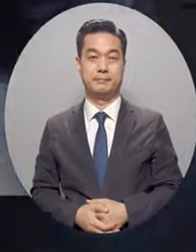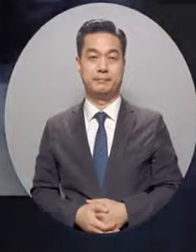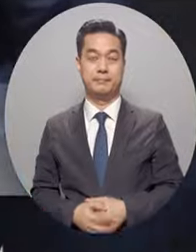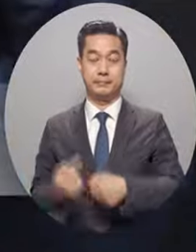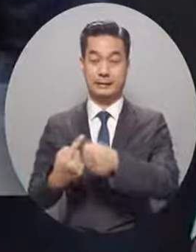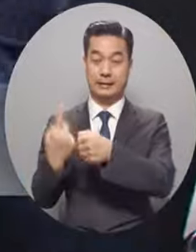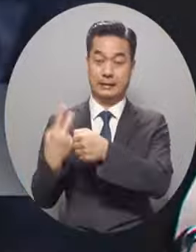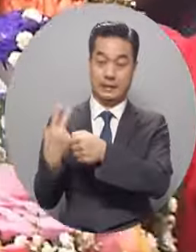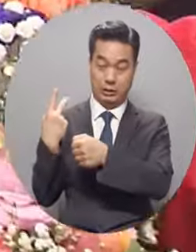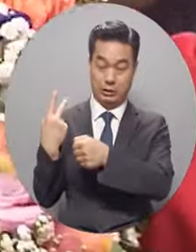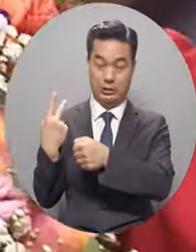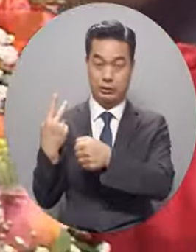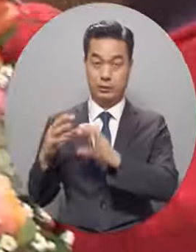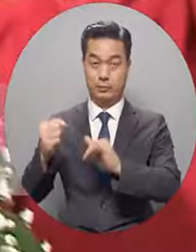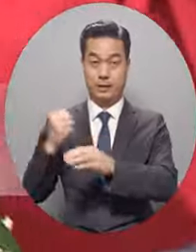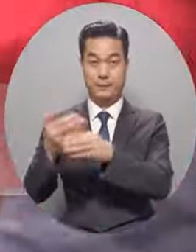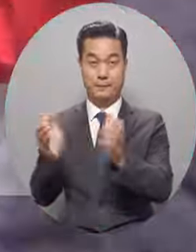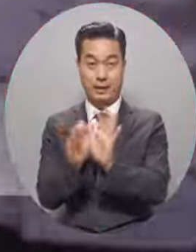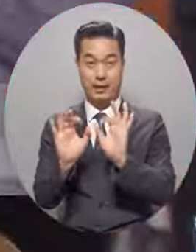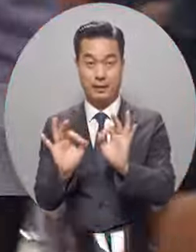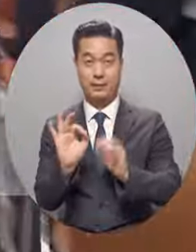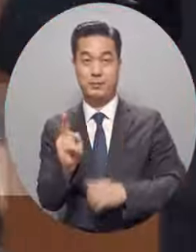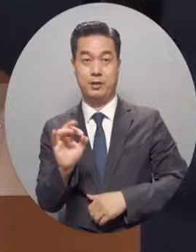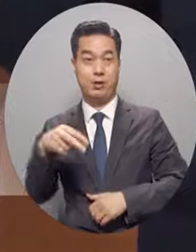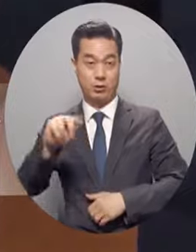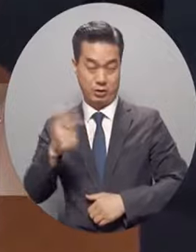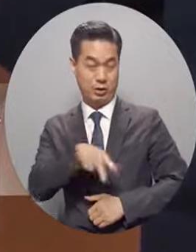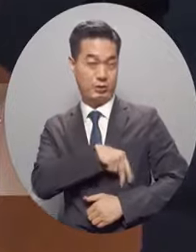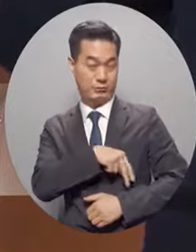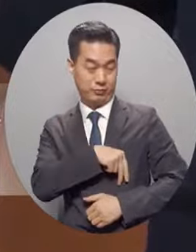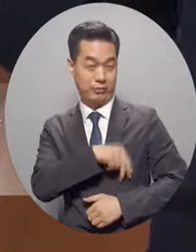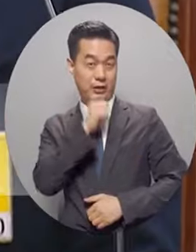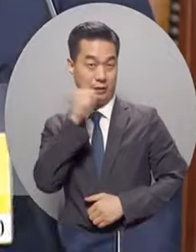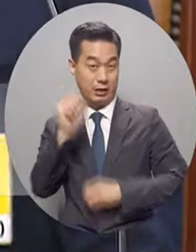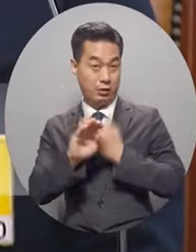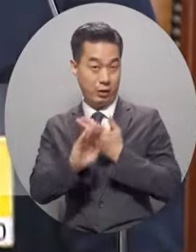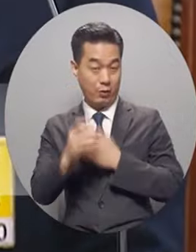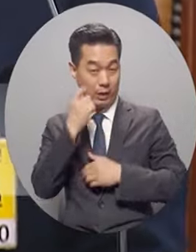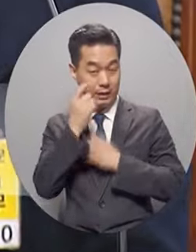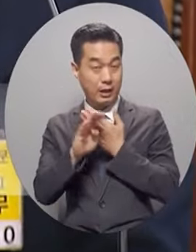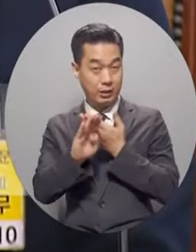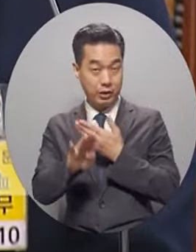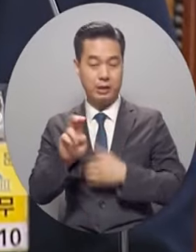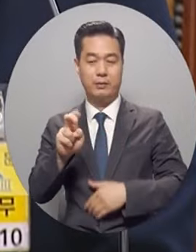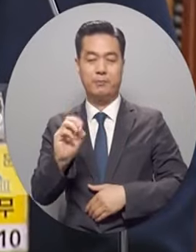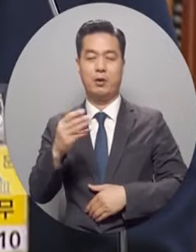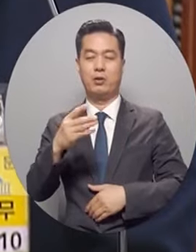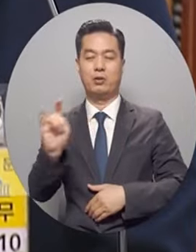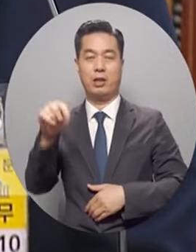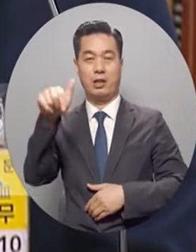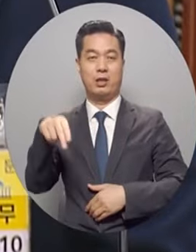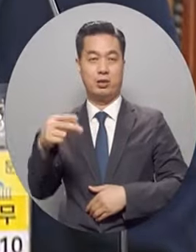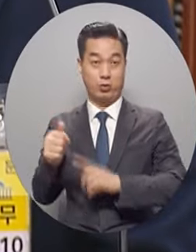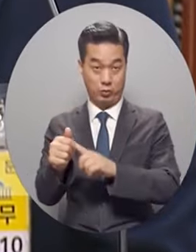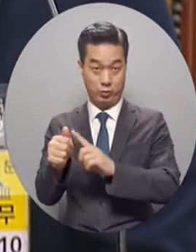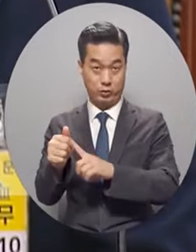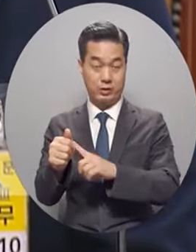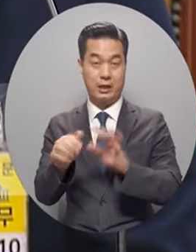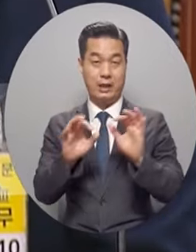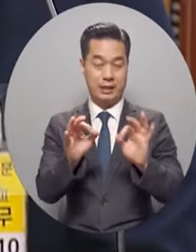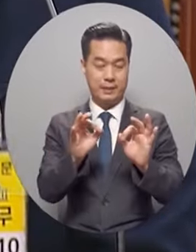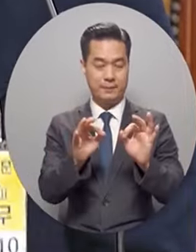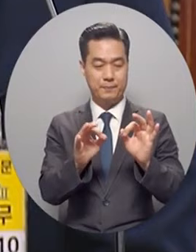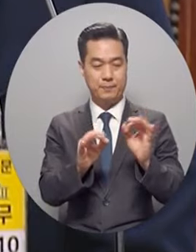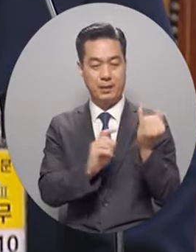재작년 국민의힘 김영선 전 의원이 재보궐선거에서 당선되고 한 달 뒤 명태균 씨가 김 전 의원 보좌진이던 강혜경